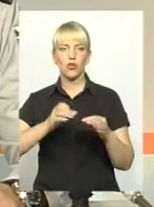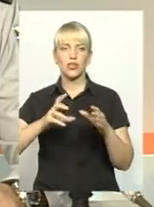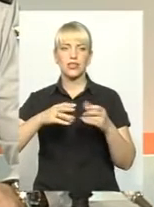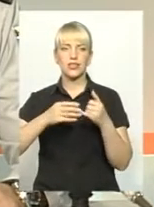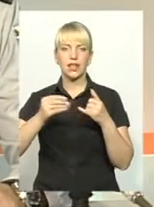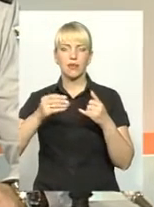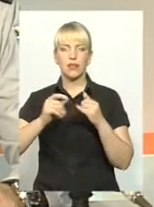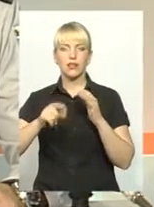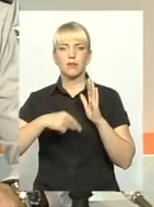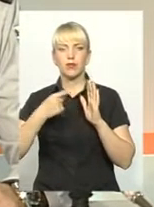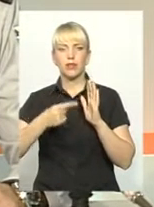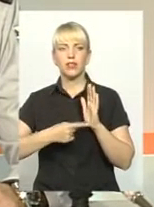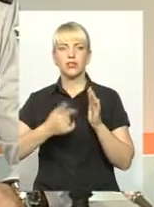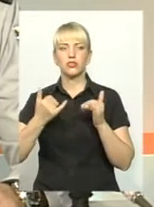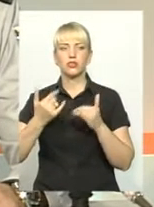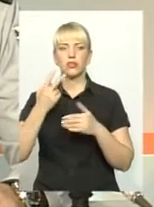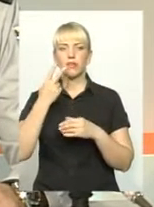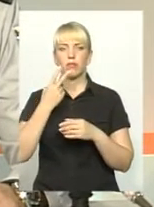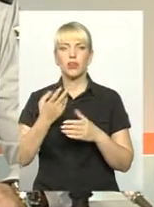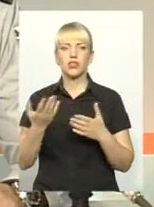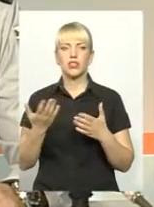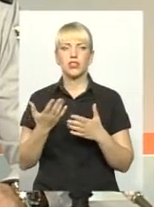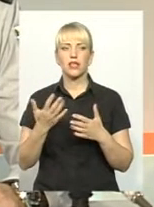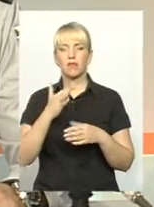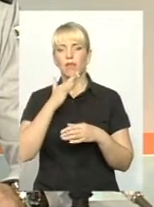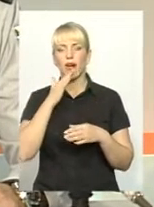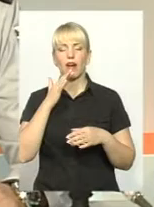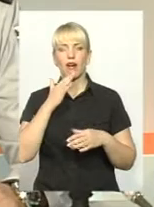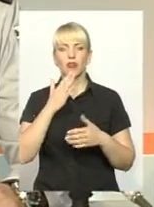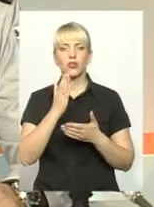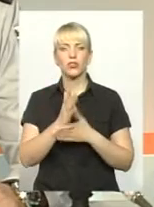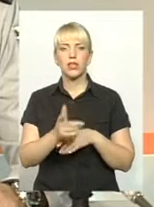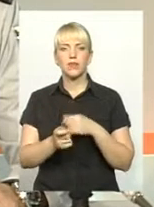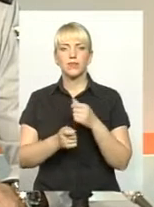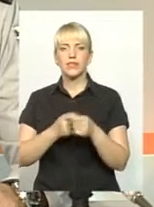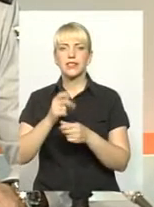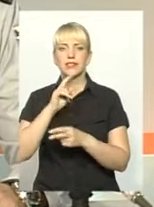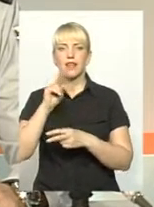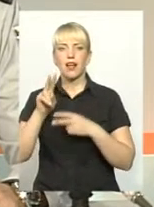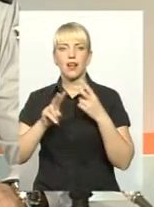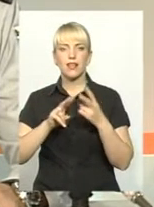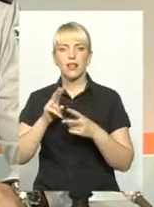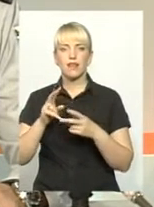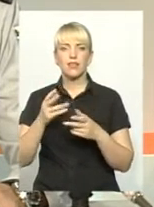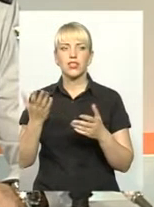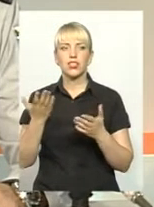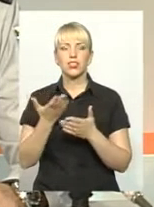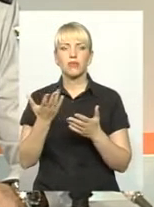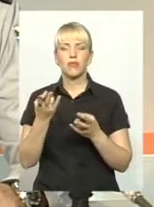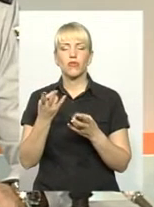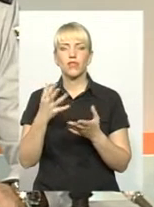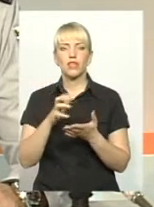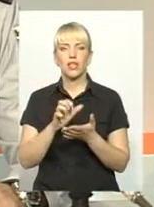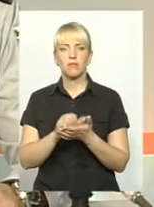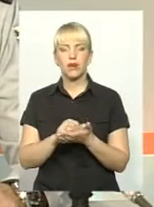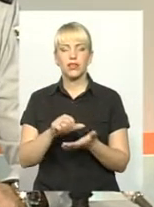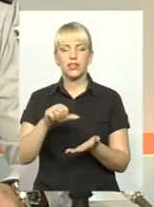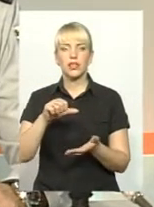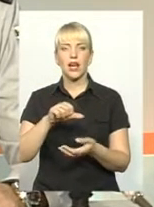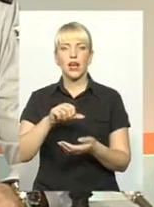бачимо, що який йде вал заяв і чим має займатися сьогодні дільничний офіцер поліції чи працівник